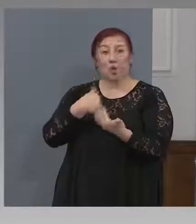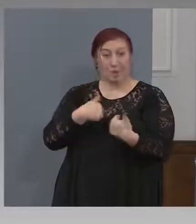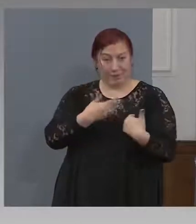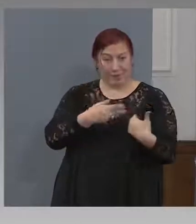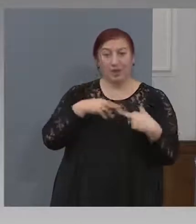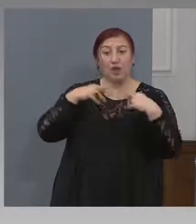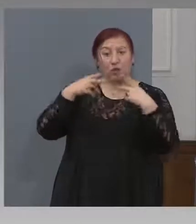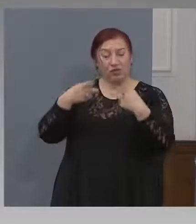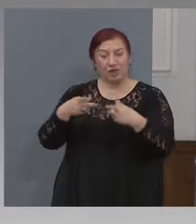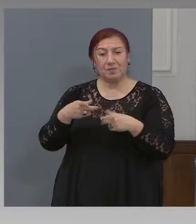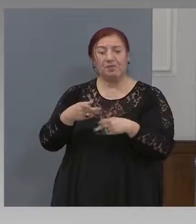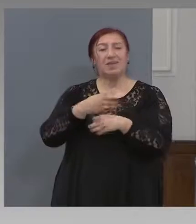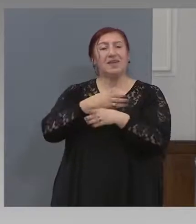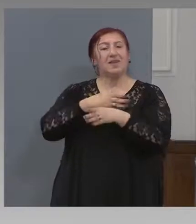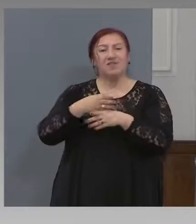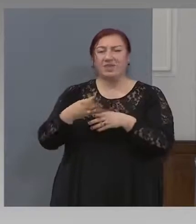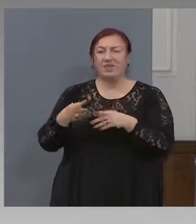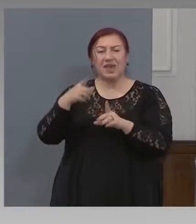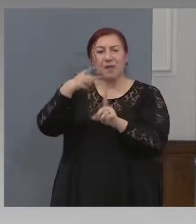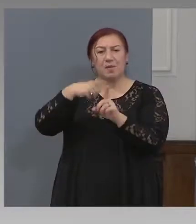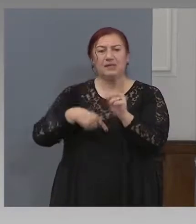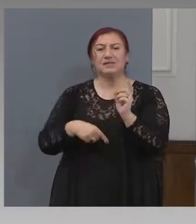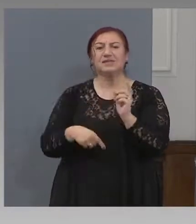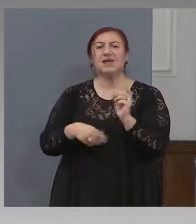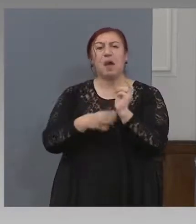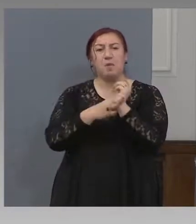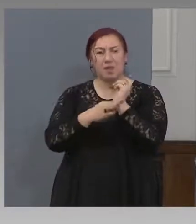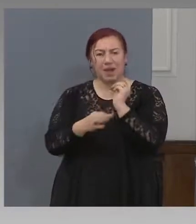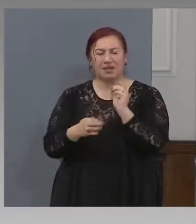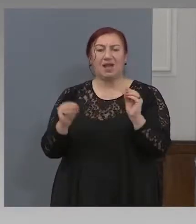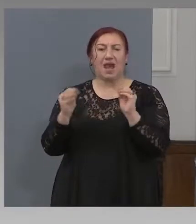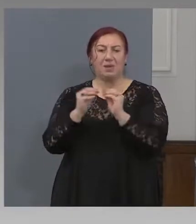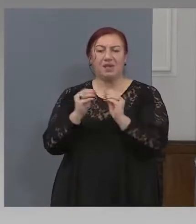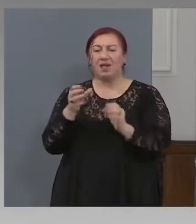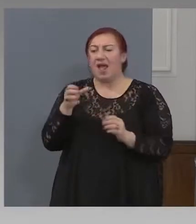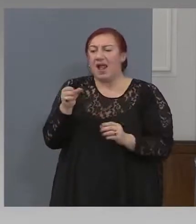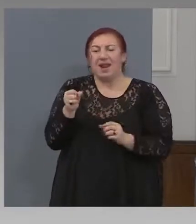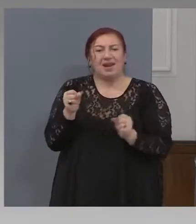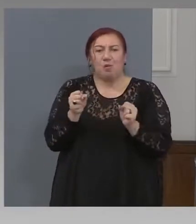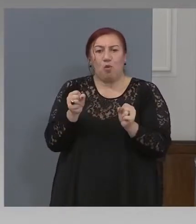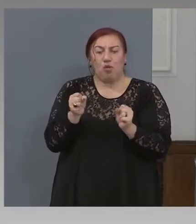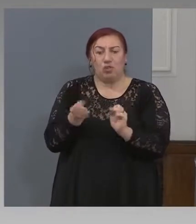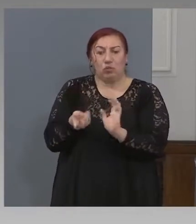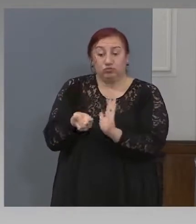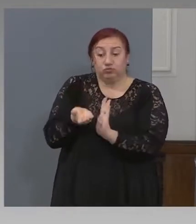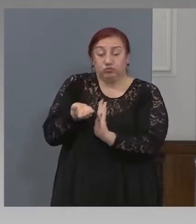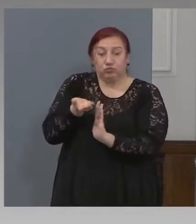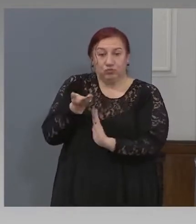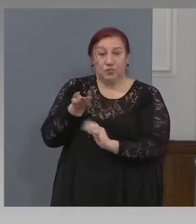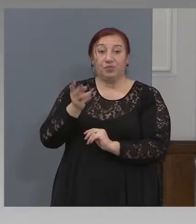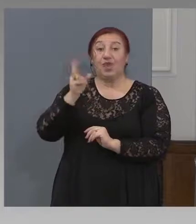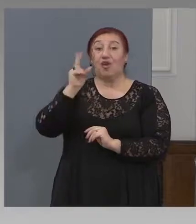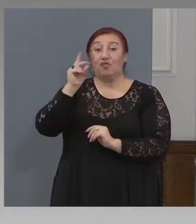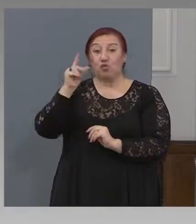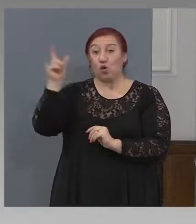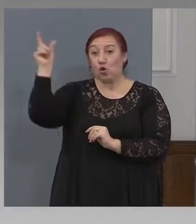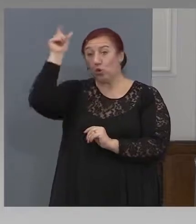че винаги март, април, лимоните поскъпват. Нормално. Така върви пазара. Първо, второ. Турция забрани